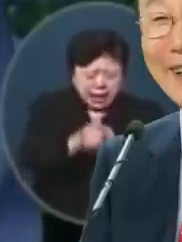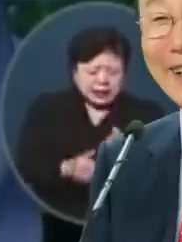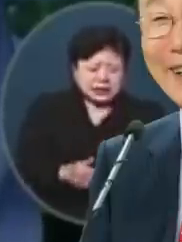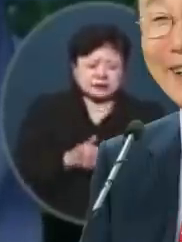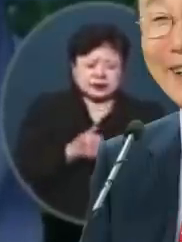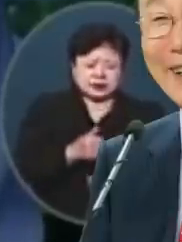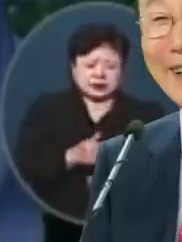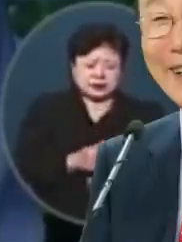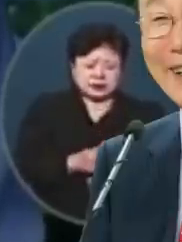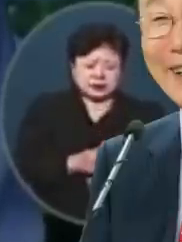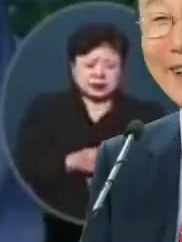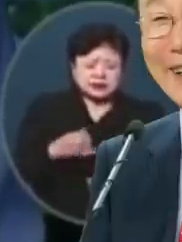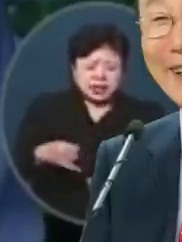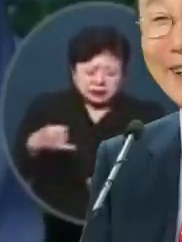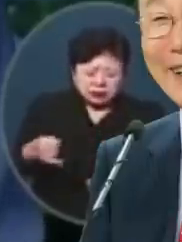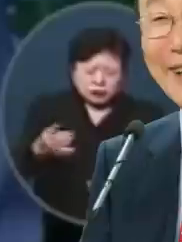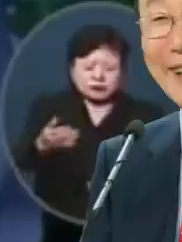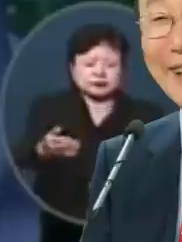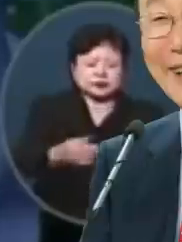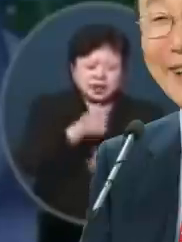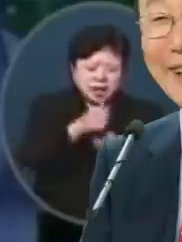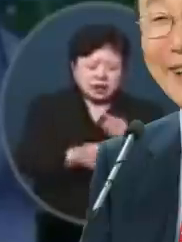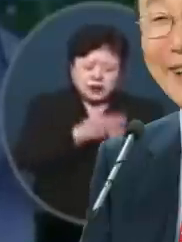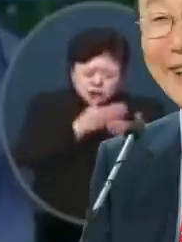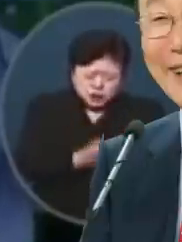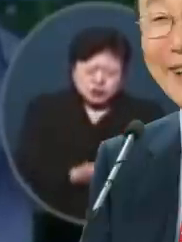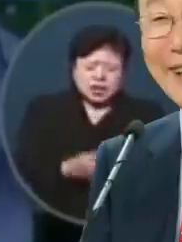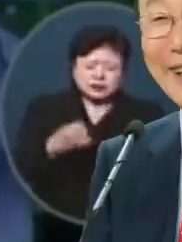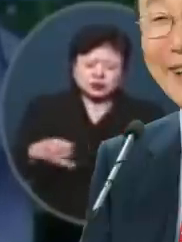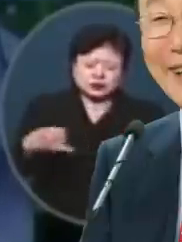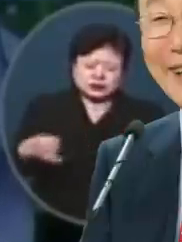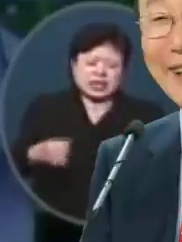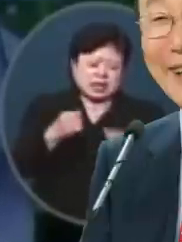자녀요, 하나님 앞에 귀한 존재요,